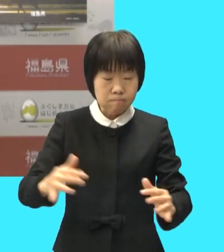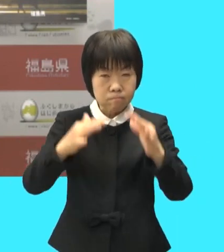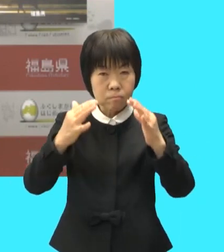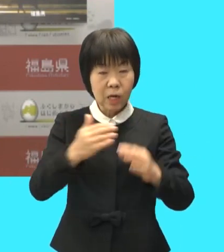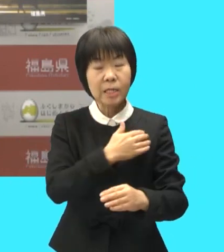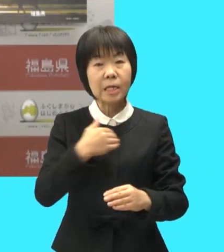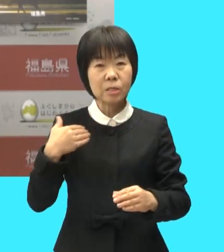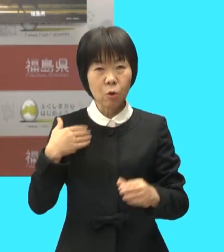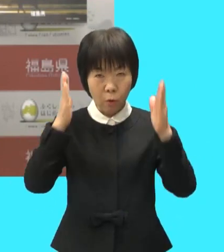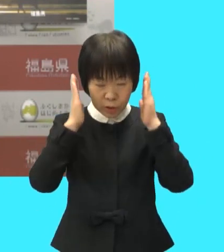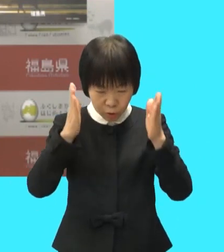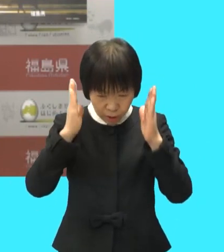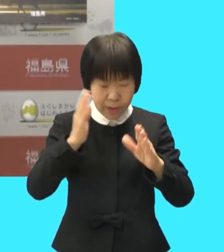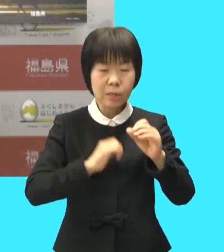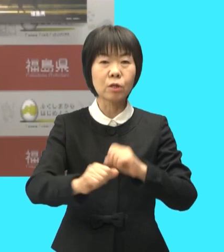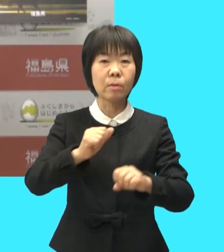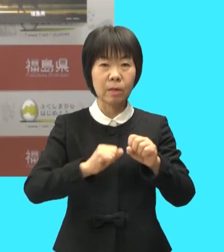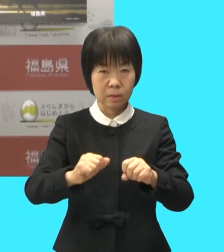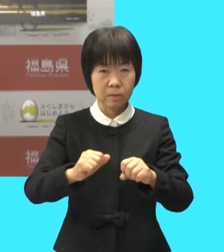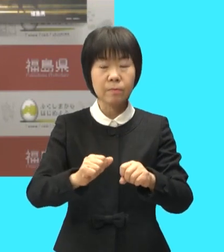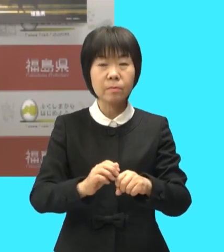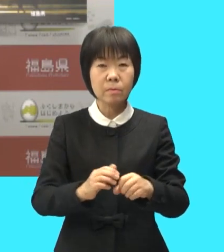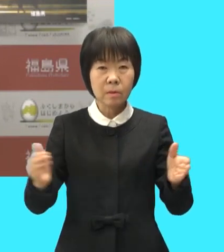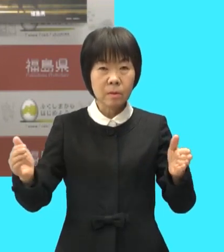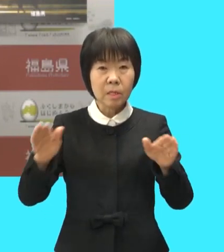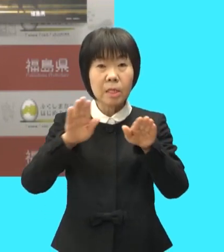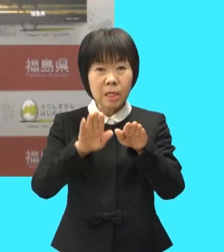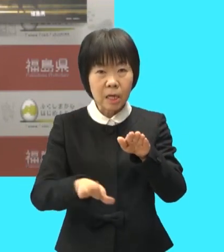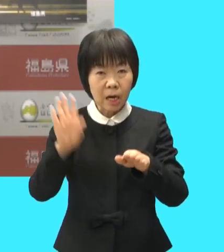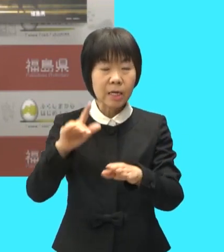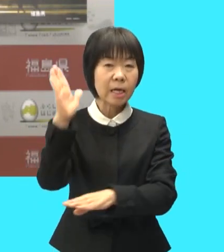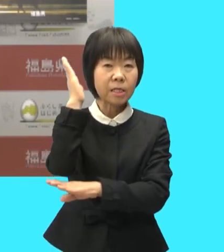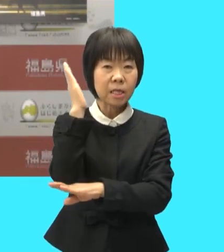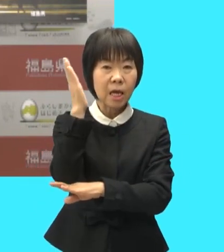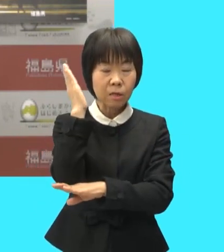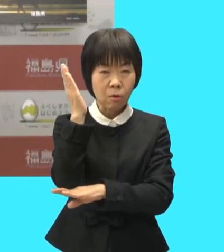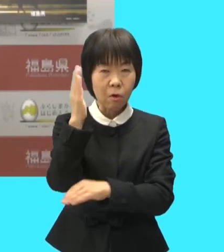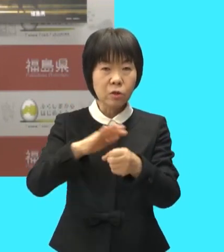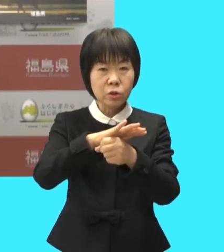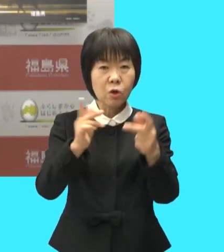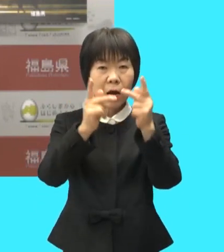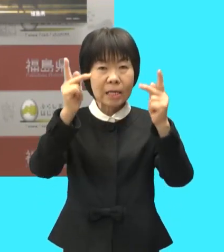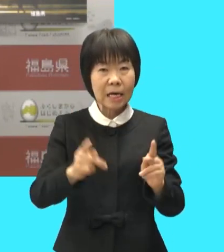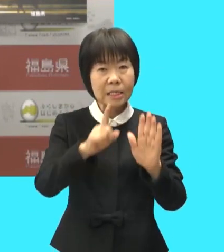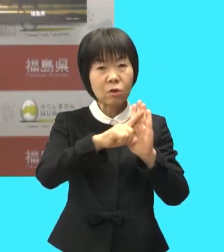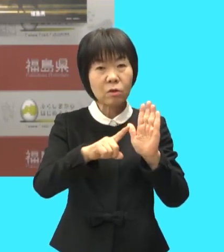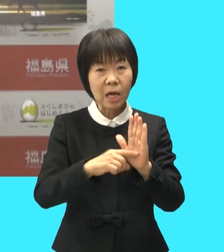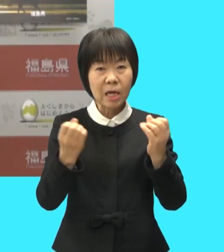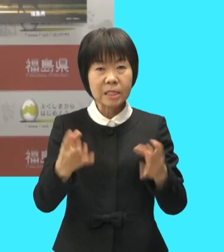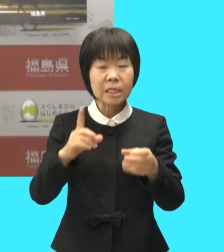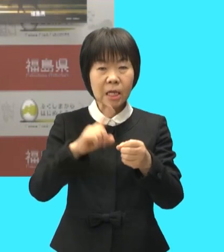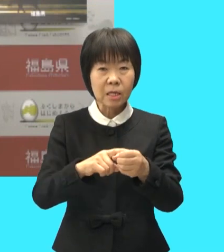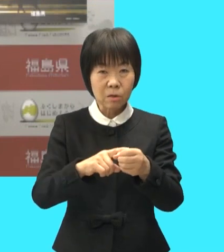力で取り組んでまいります。以下県政の重要課題に沿って新年